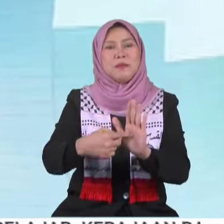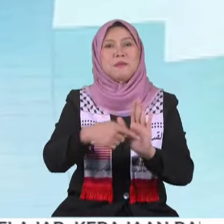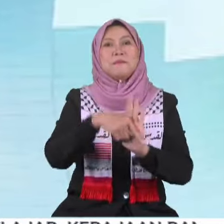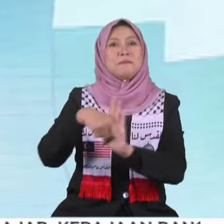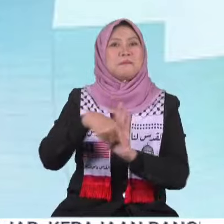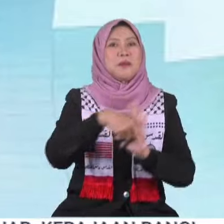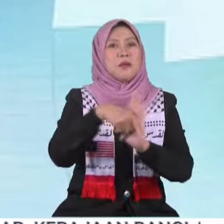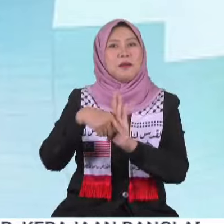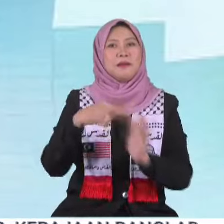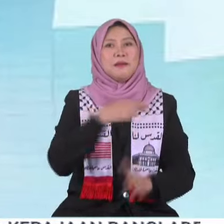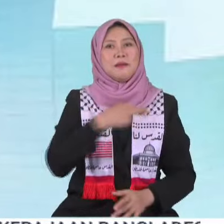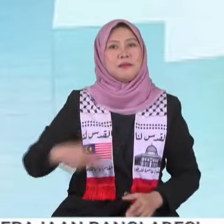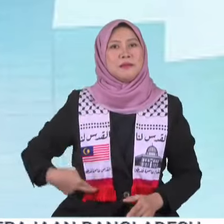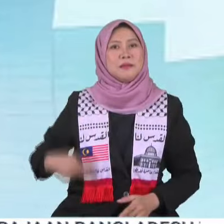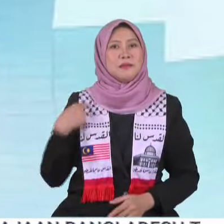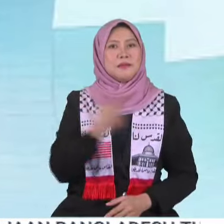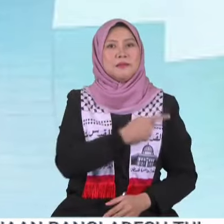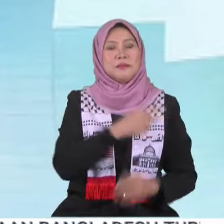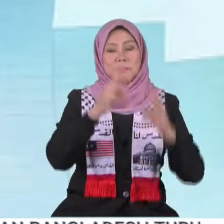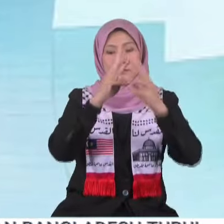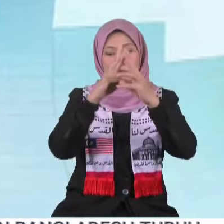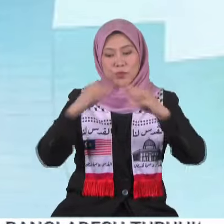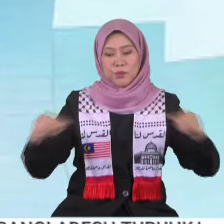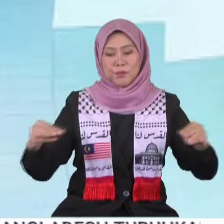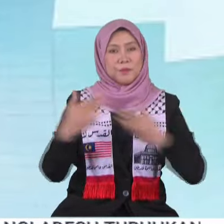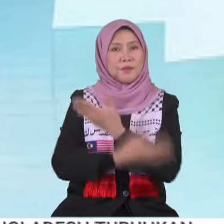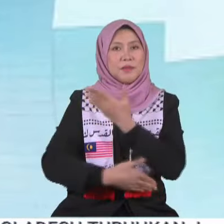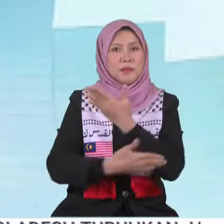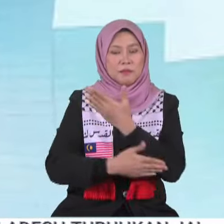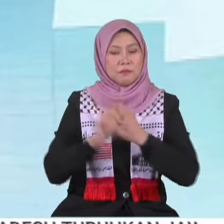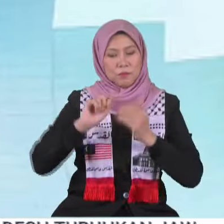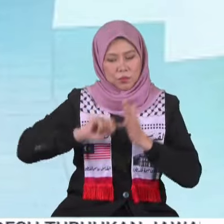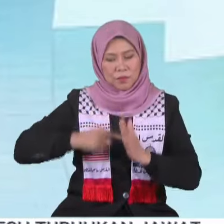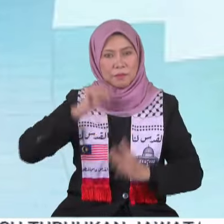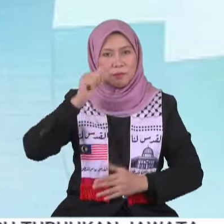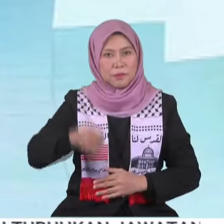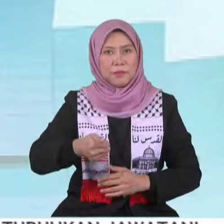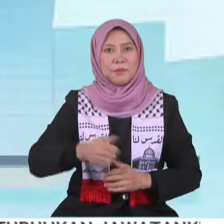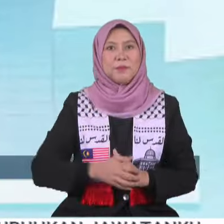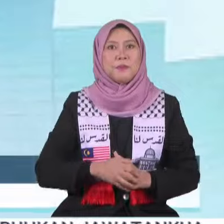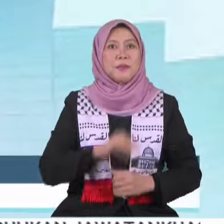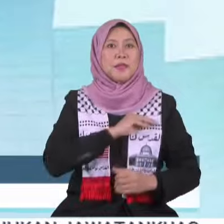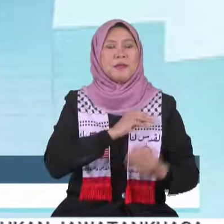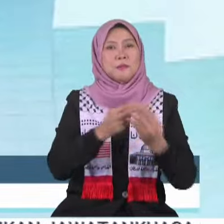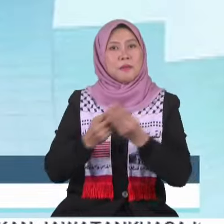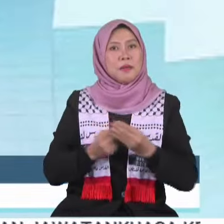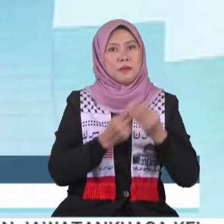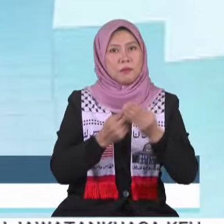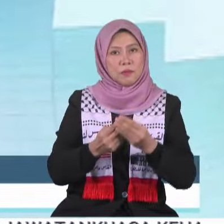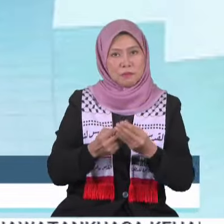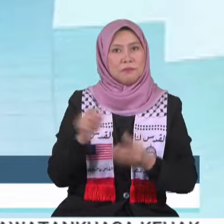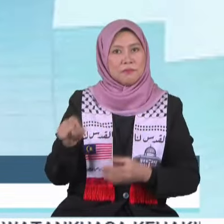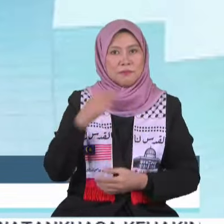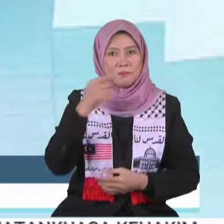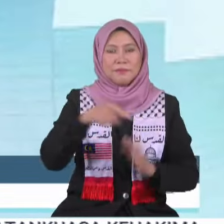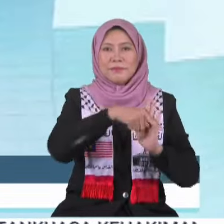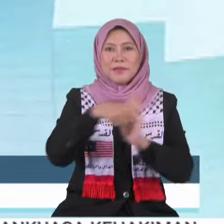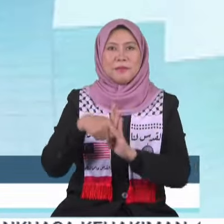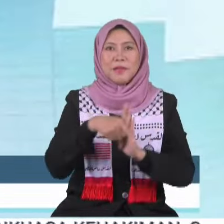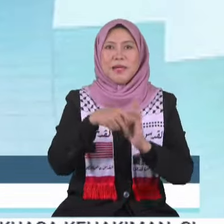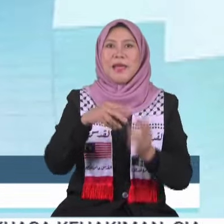pameran raja kita di Muzium Negara bermula esok. Menteri Perpaduan Negara Dato' Erin Ago Dagang berkata, pameran khas yang berlangsung